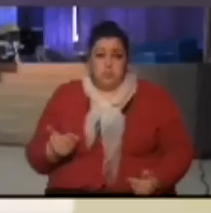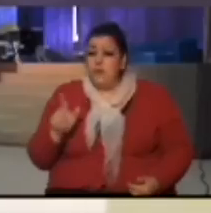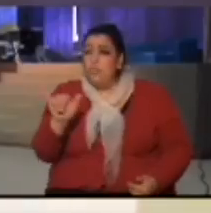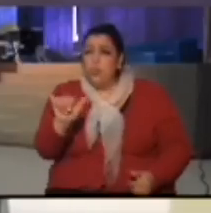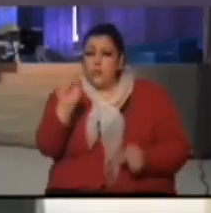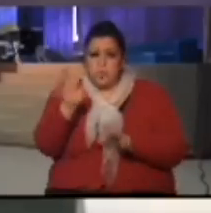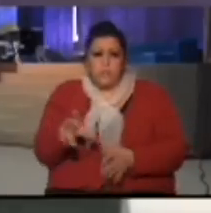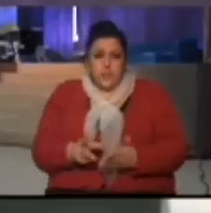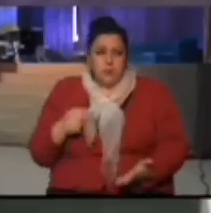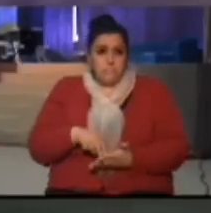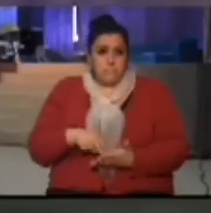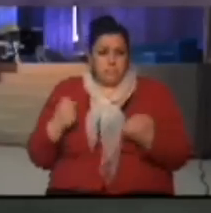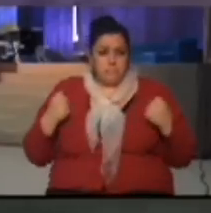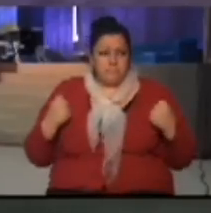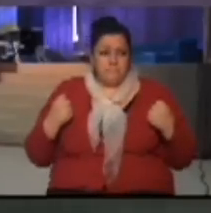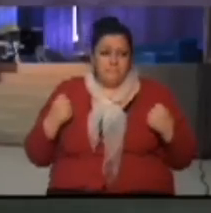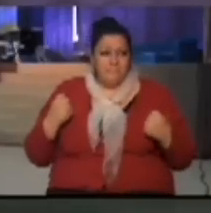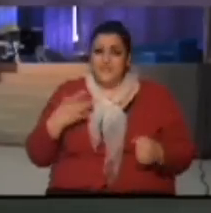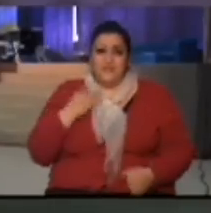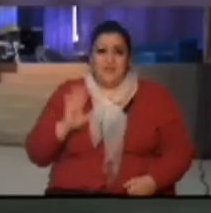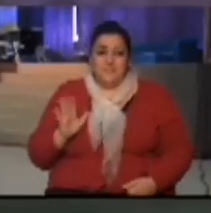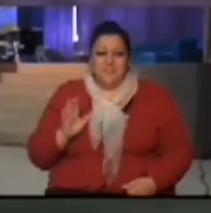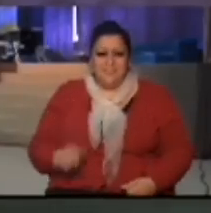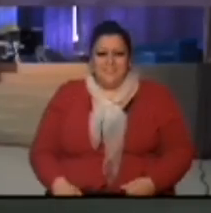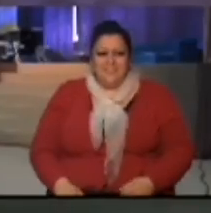Հիսուսին։ Հալելույա։